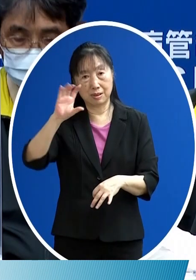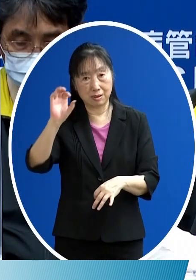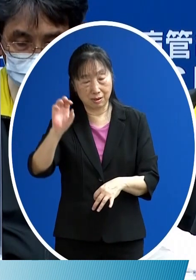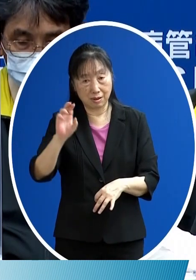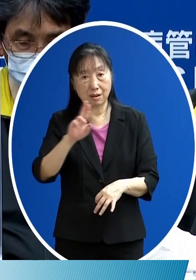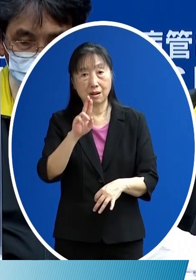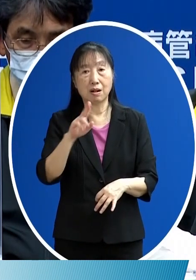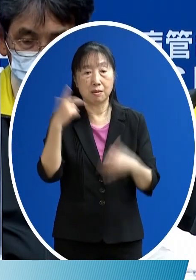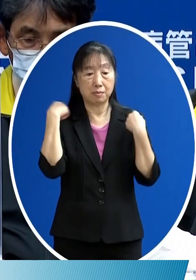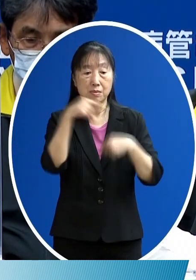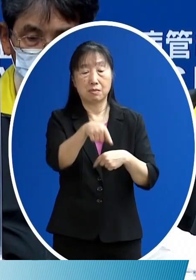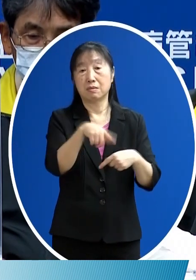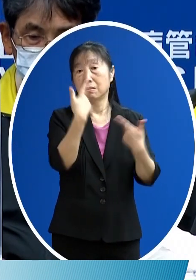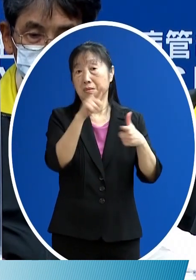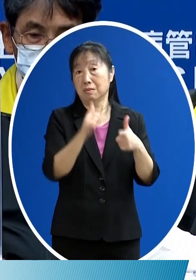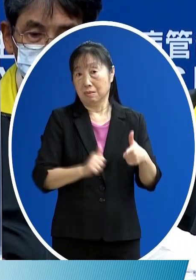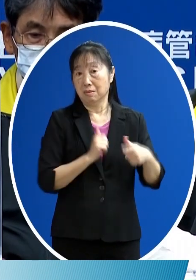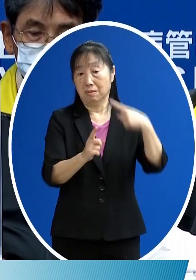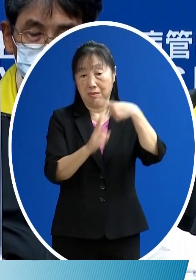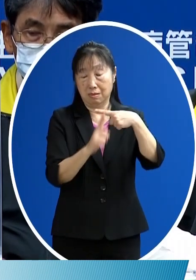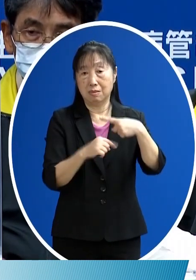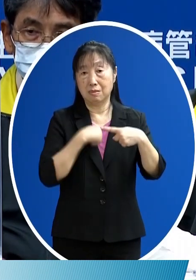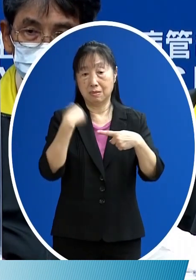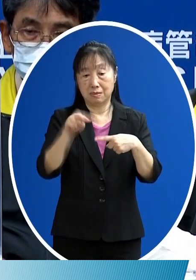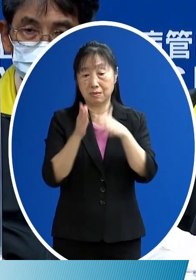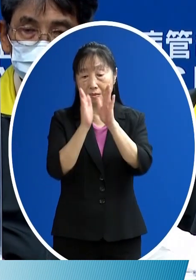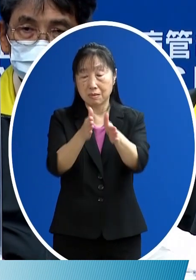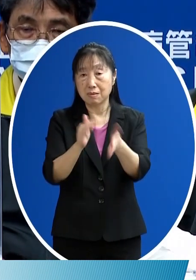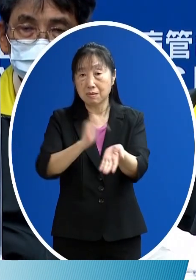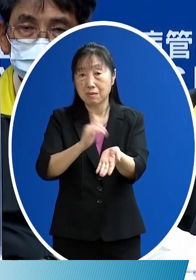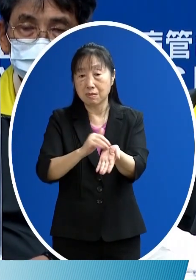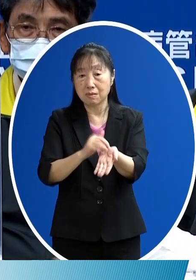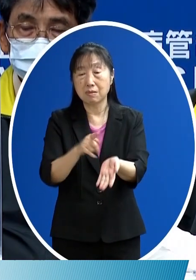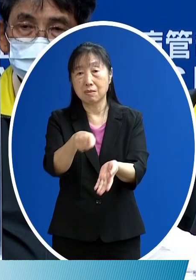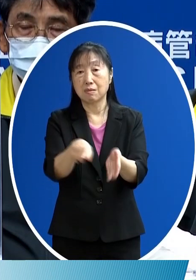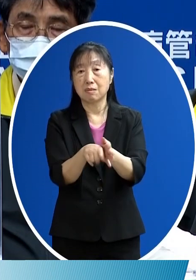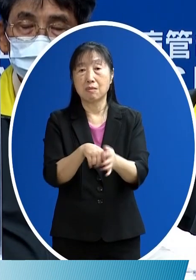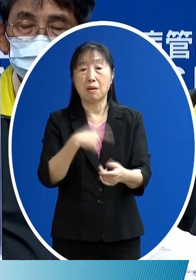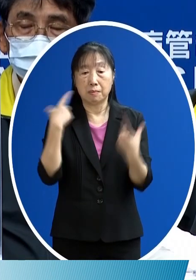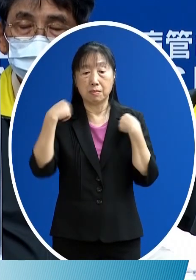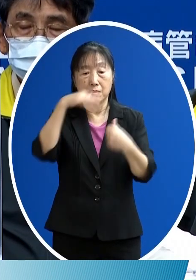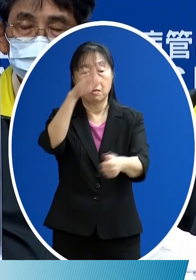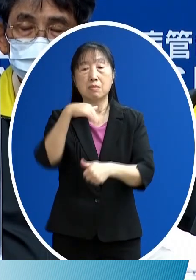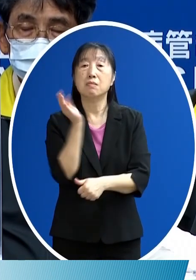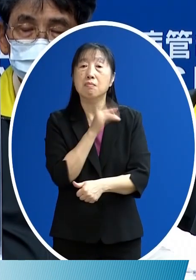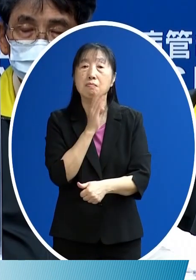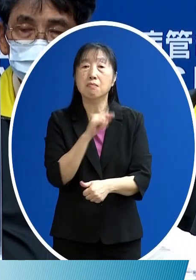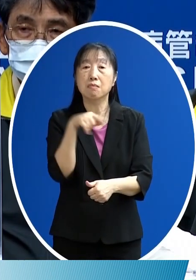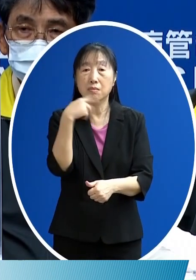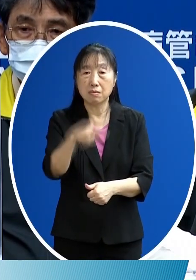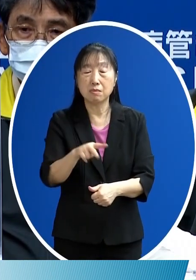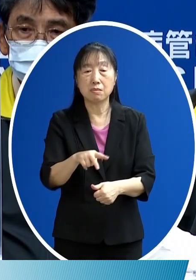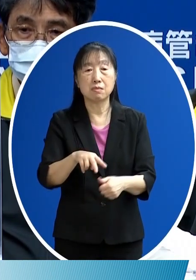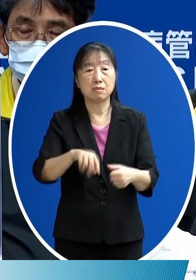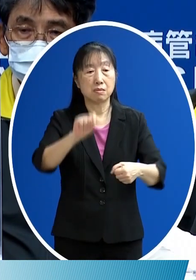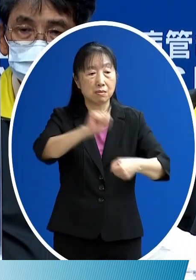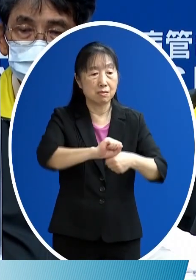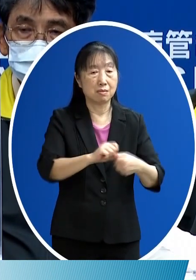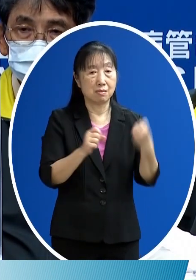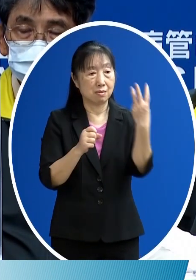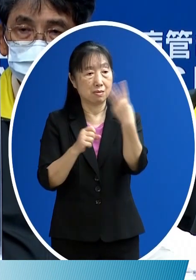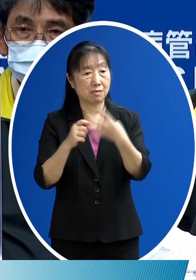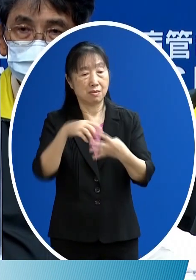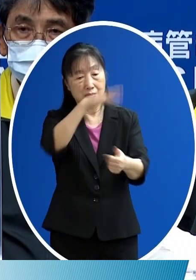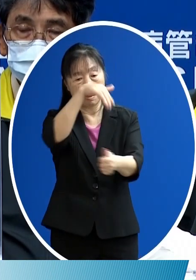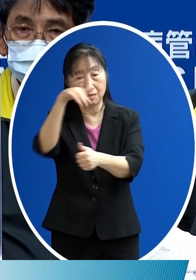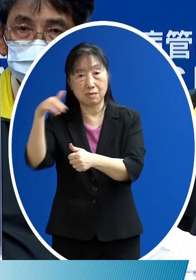不是确诊的病人当作病人来医疗，那不需要框列的人要有大概3-4个人来框列，那这